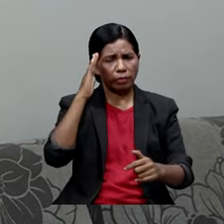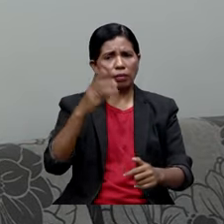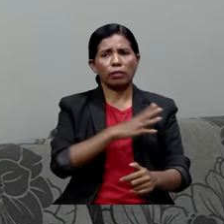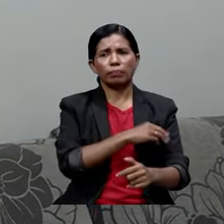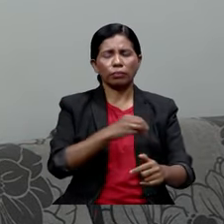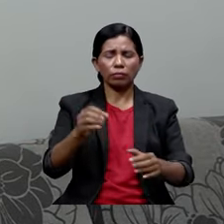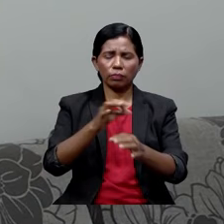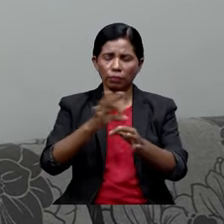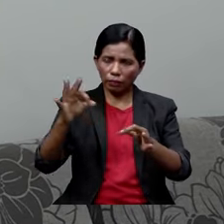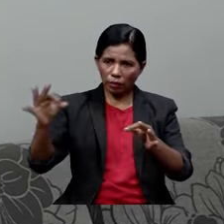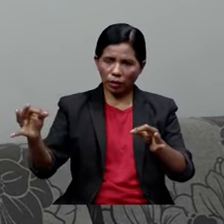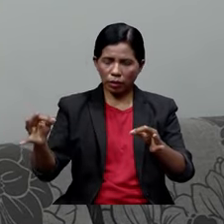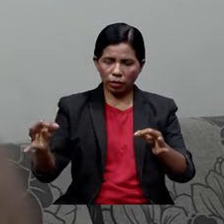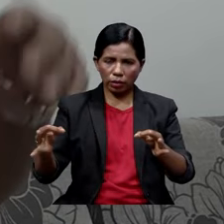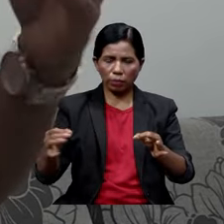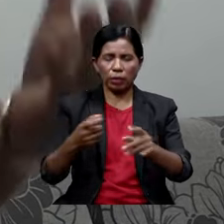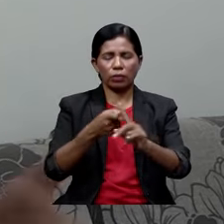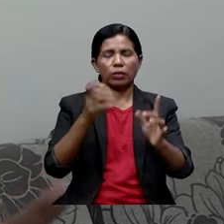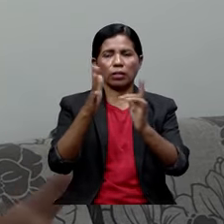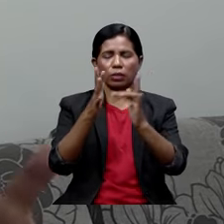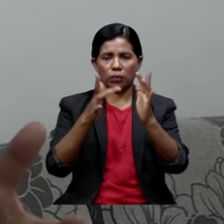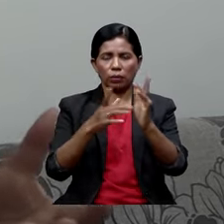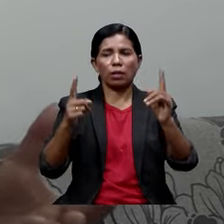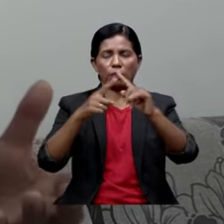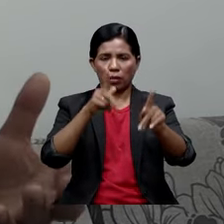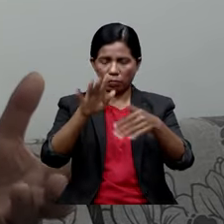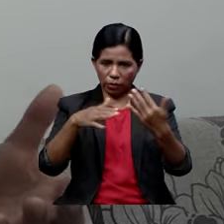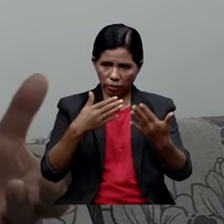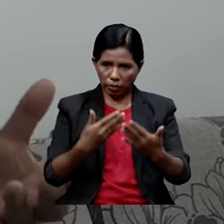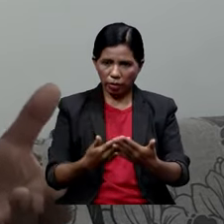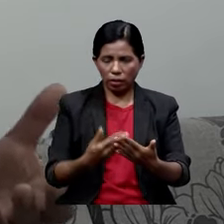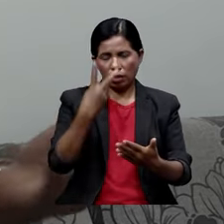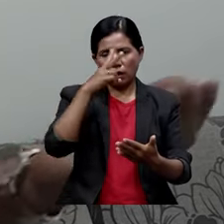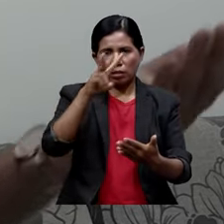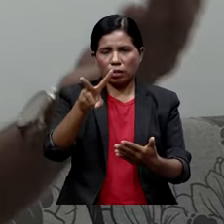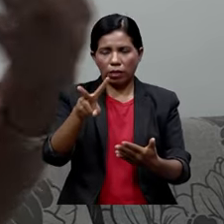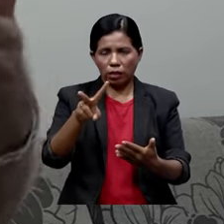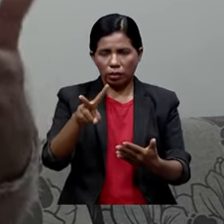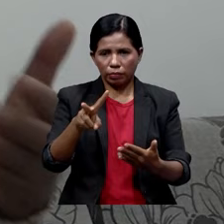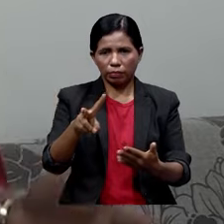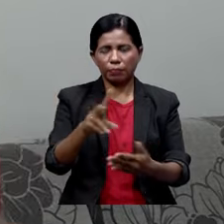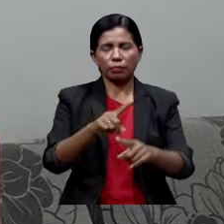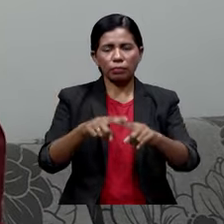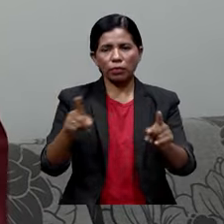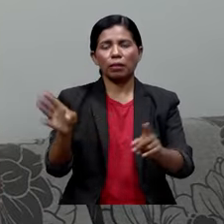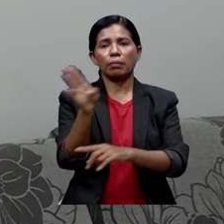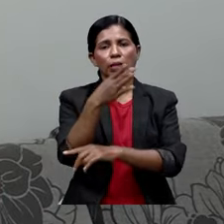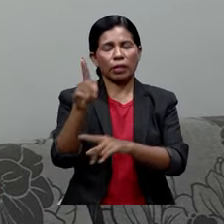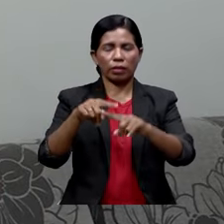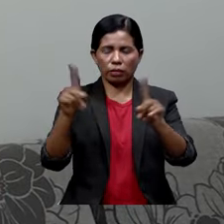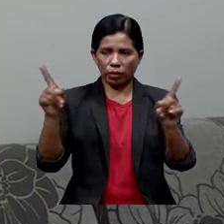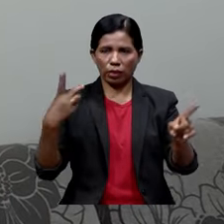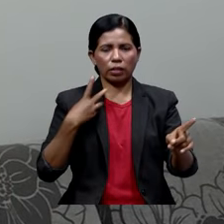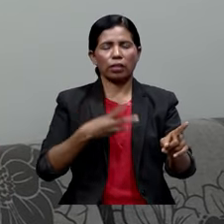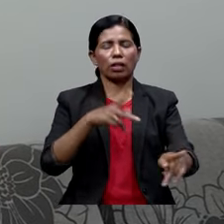spiritual gerakan rohani bagi kita semua untuk melihat menghormati beda bendera dengan kita satu